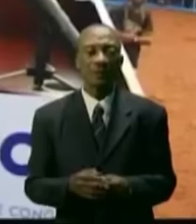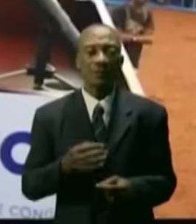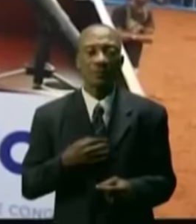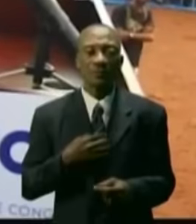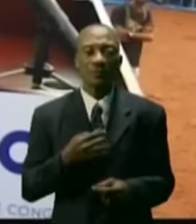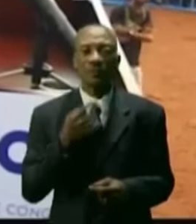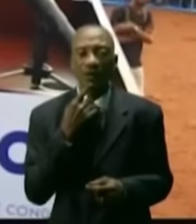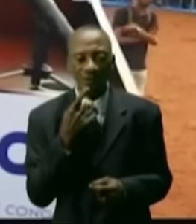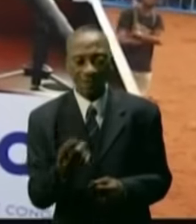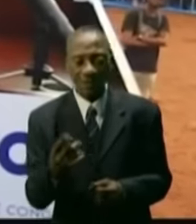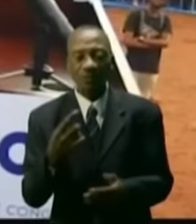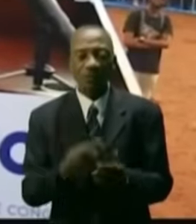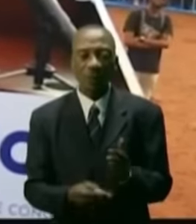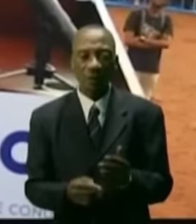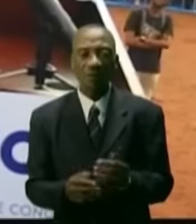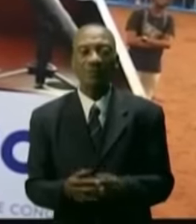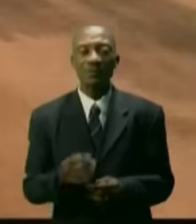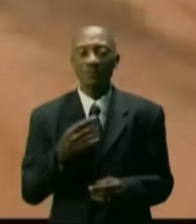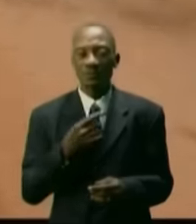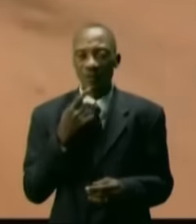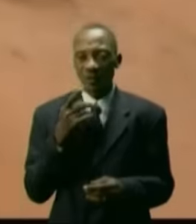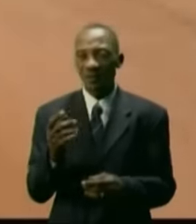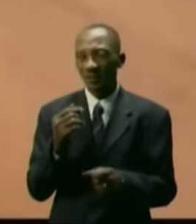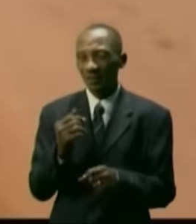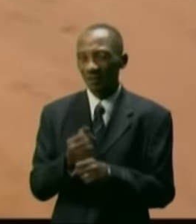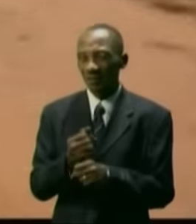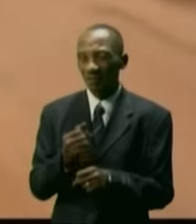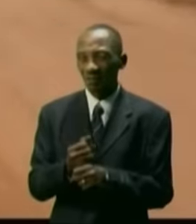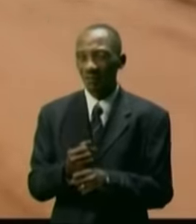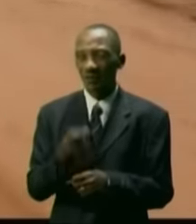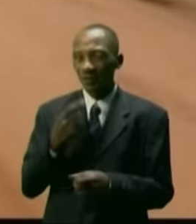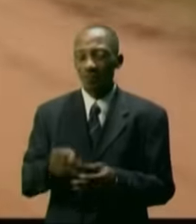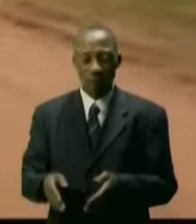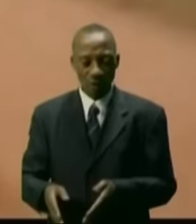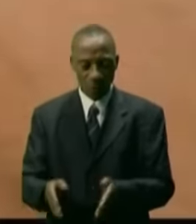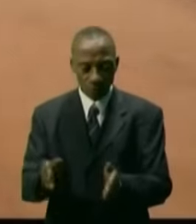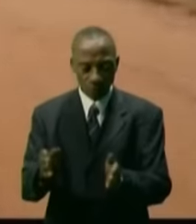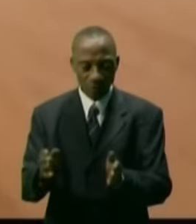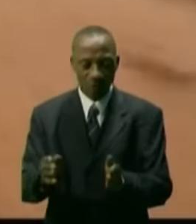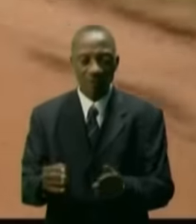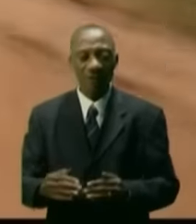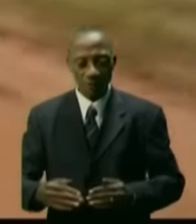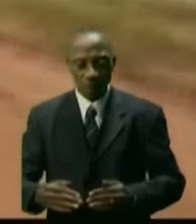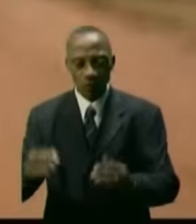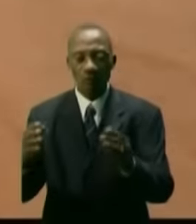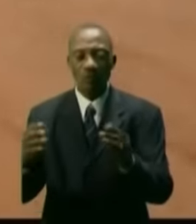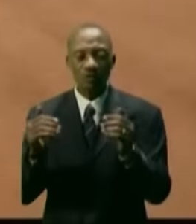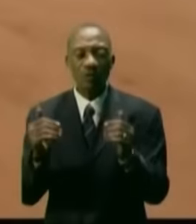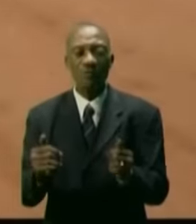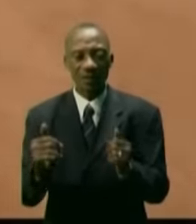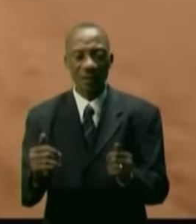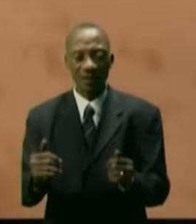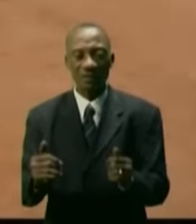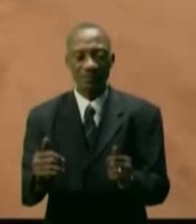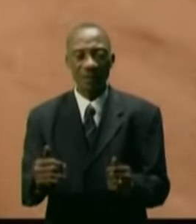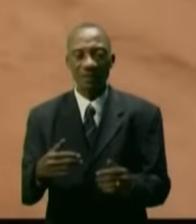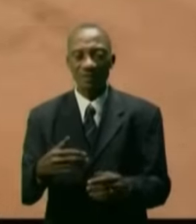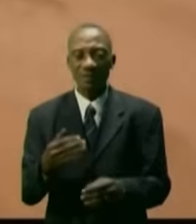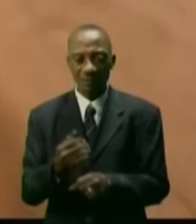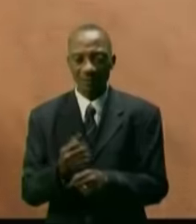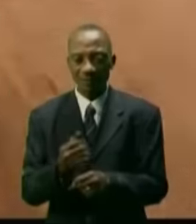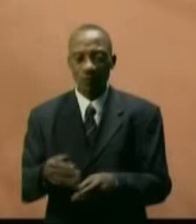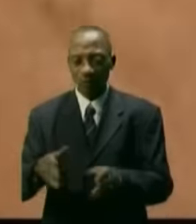Guissaro, on note avec grande satisfaction l'évolution de ces travaux qui avancent à grande vitesse sur terrain. Constat